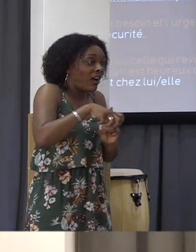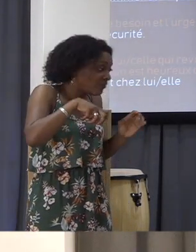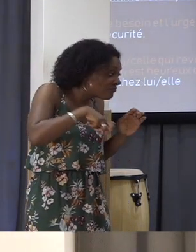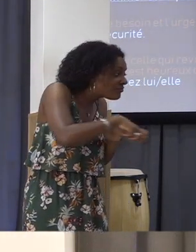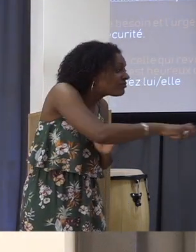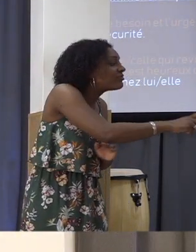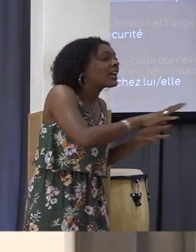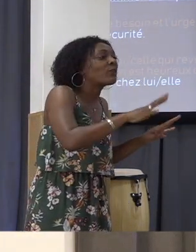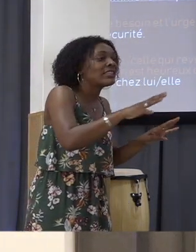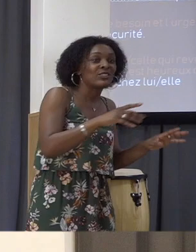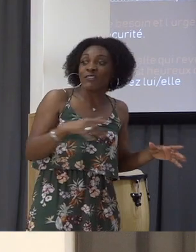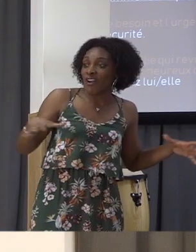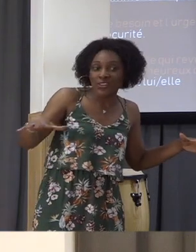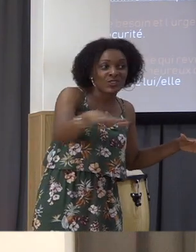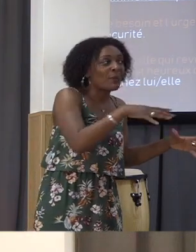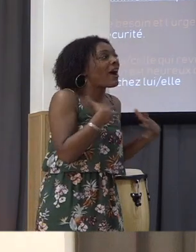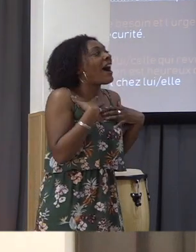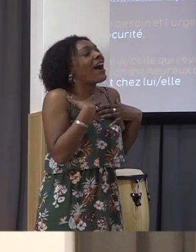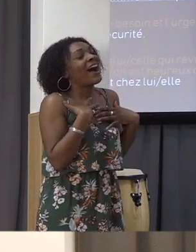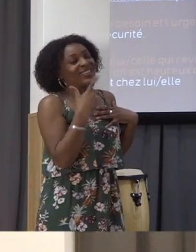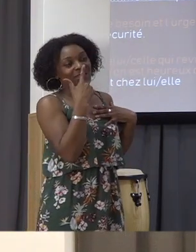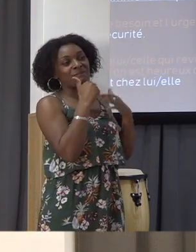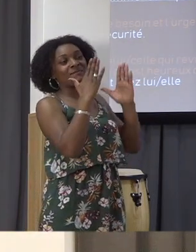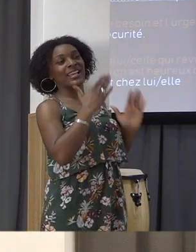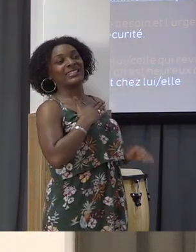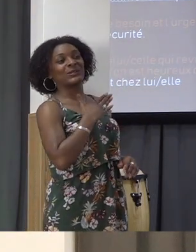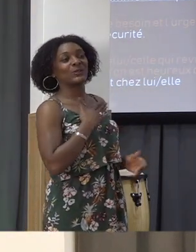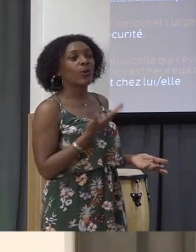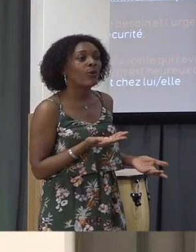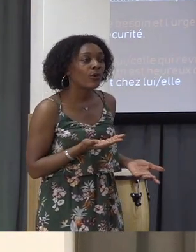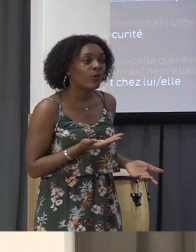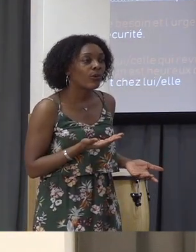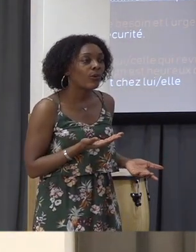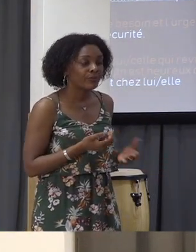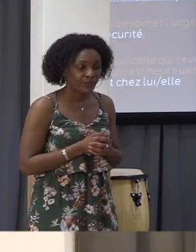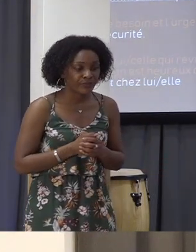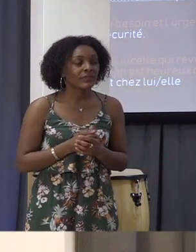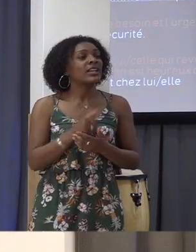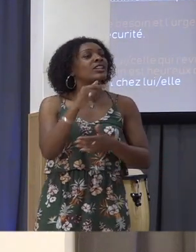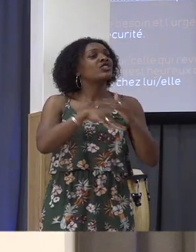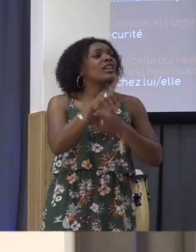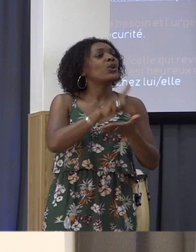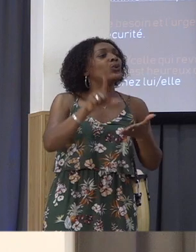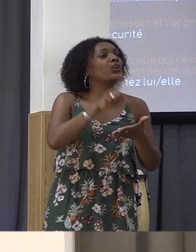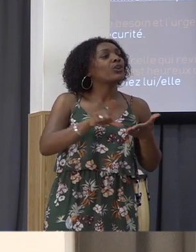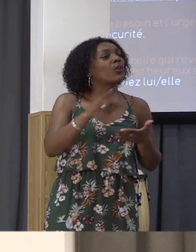Dans l'évangile de Luc, il est dit que le maître, l'homme est allé chercher des voisins pour faire la fête.